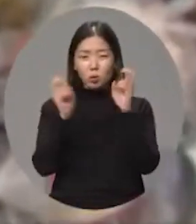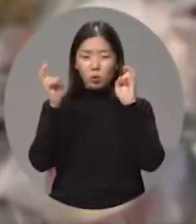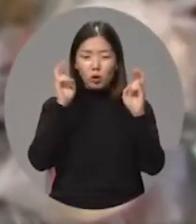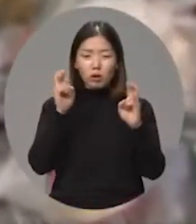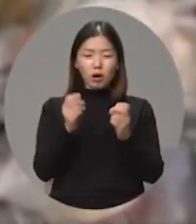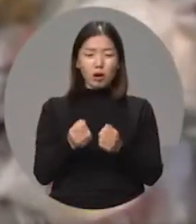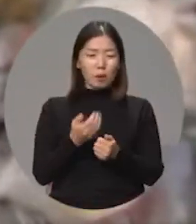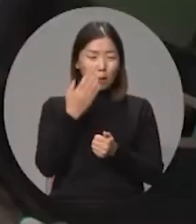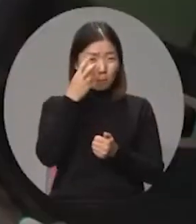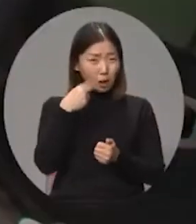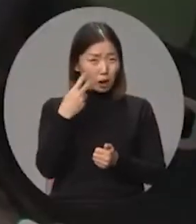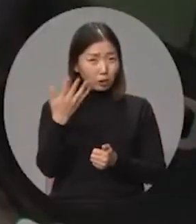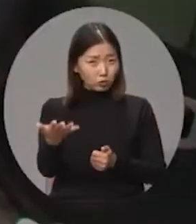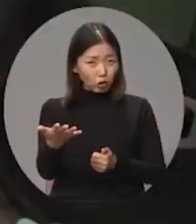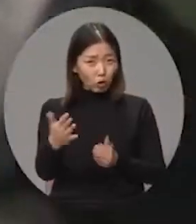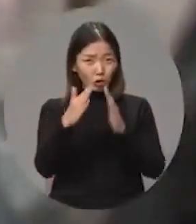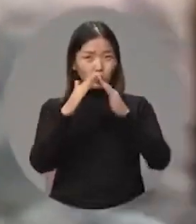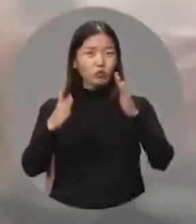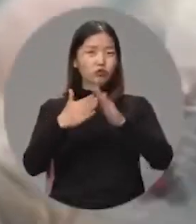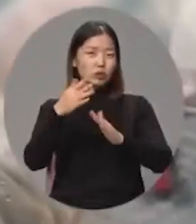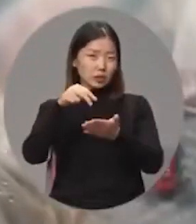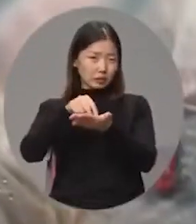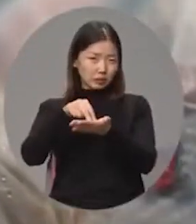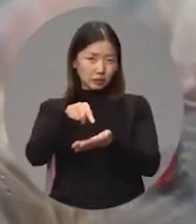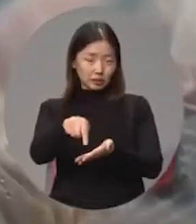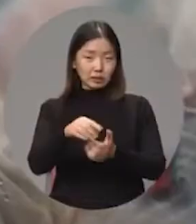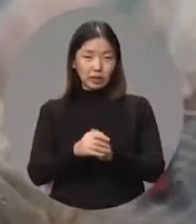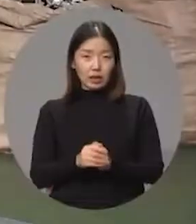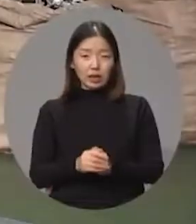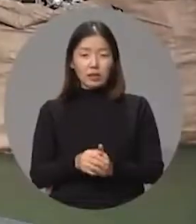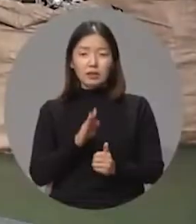비호라는 갖가지 오명을 썼던 전주시 청소 행정이